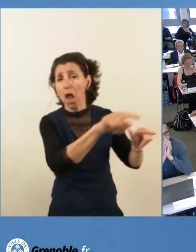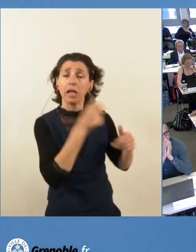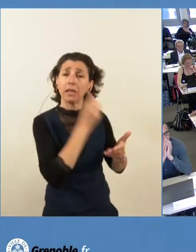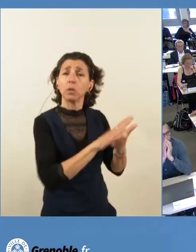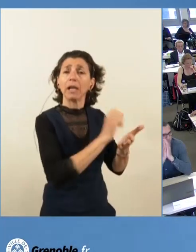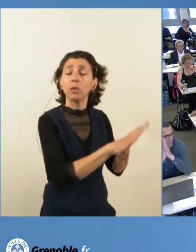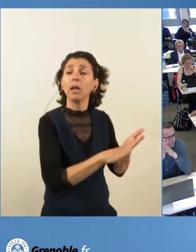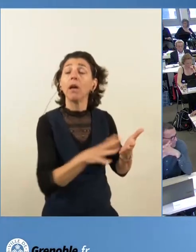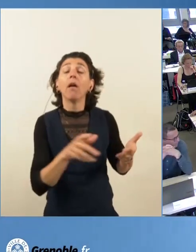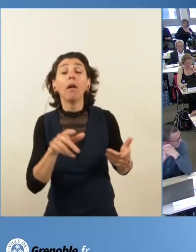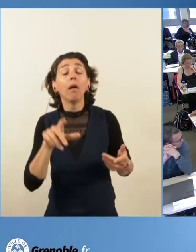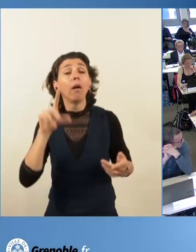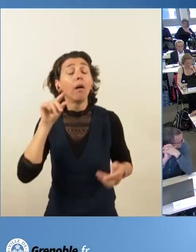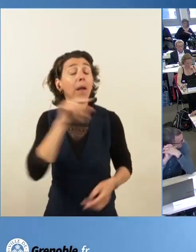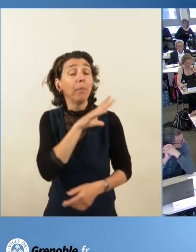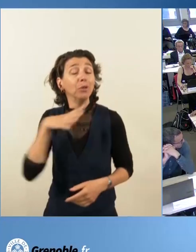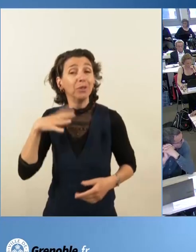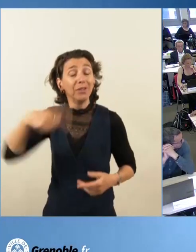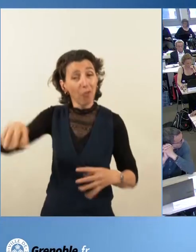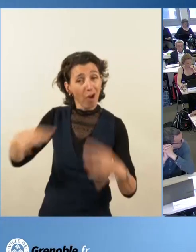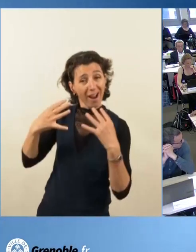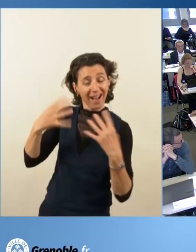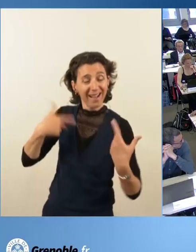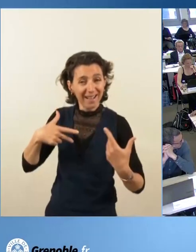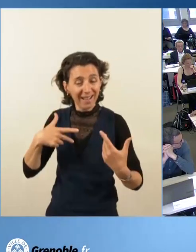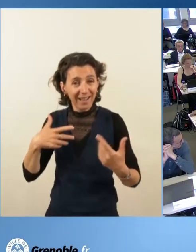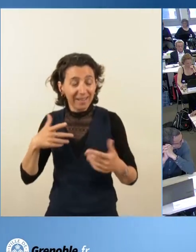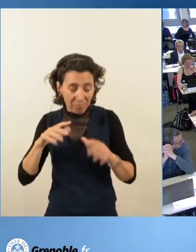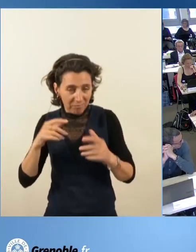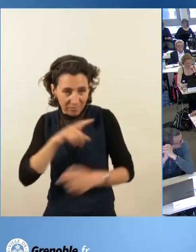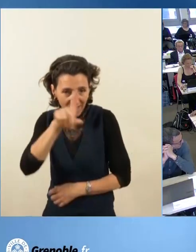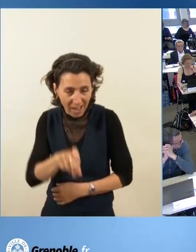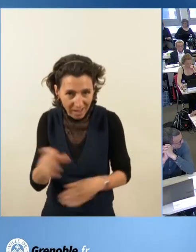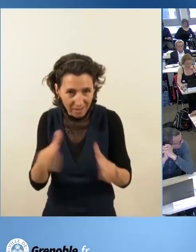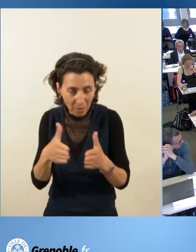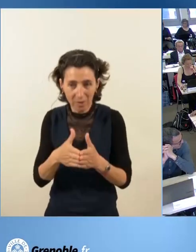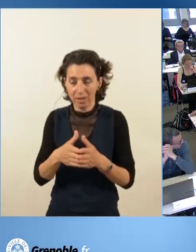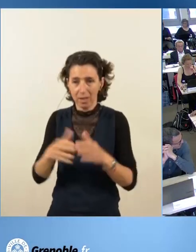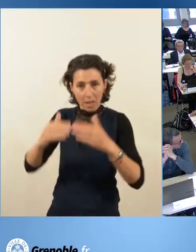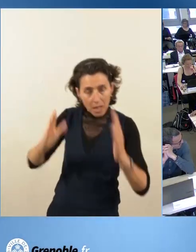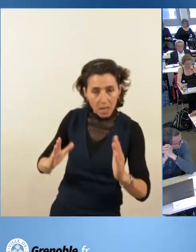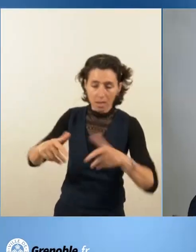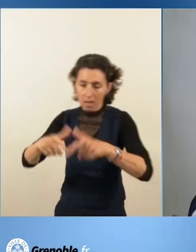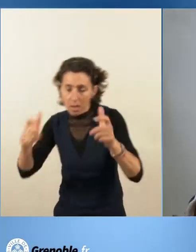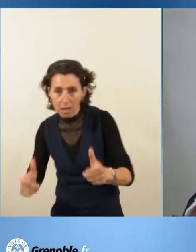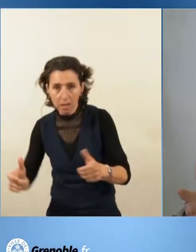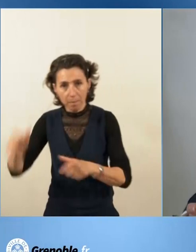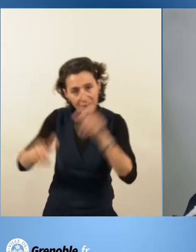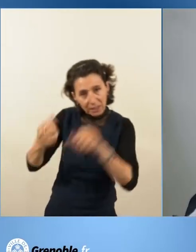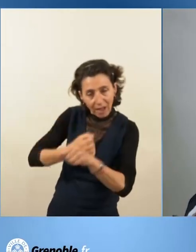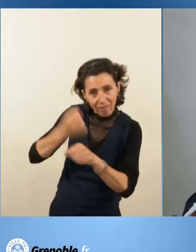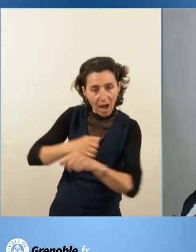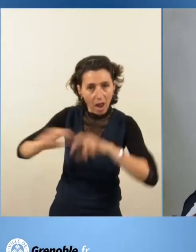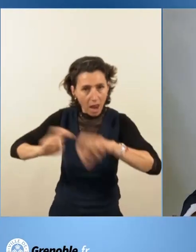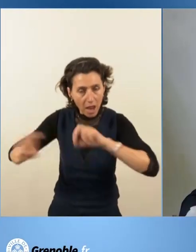Mesdames et Messieurs les grenoblois qui nous regardaient comment fait-on pour payer les installations le personnel toutes ces